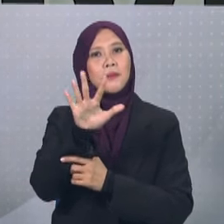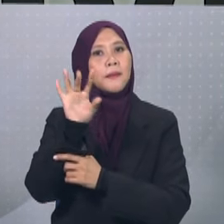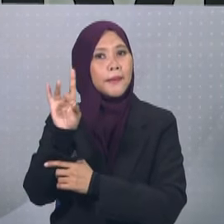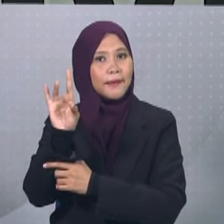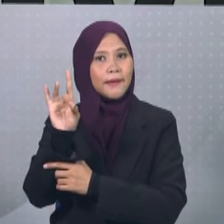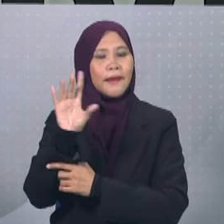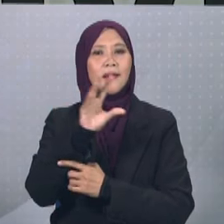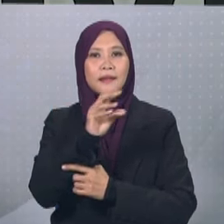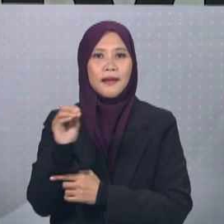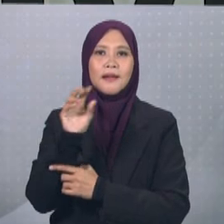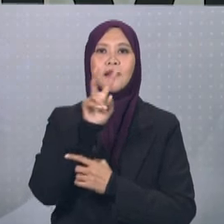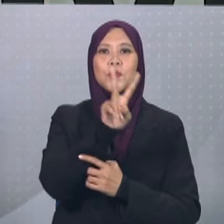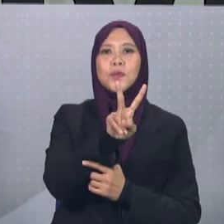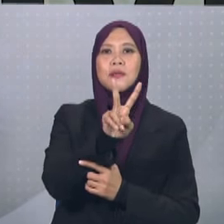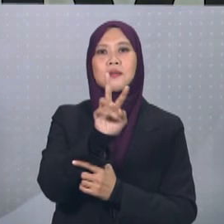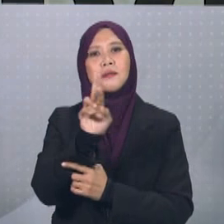358 dan kes